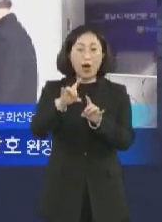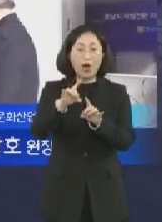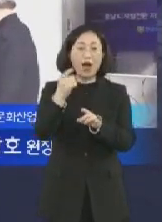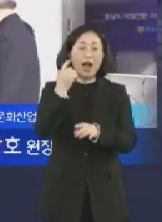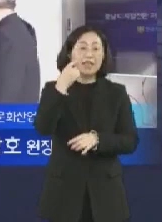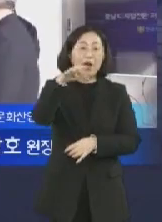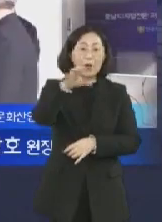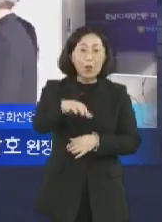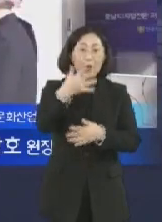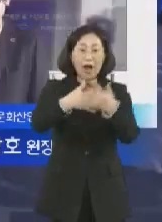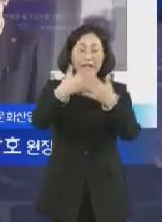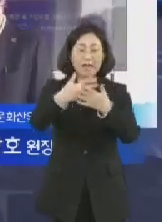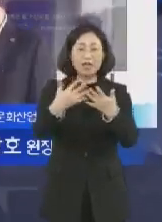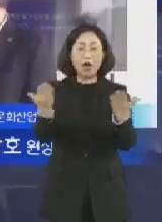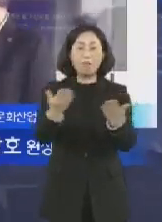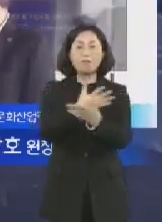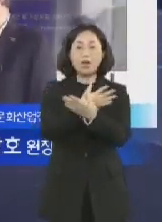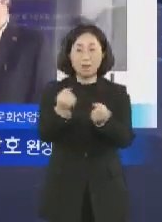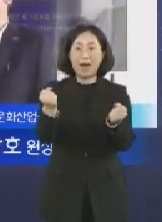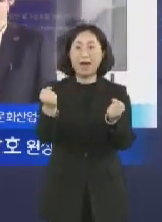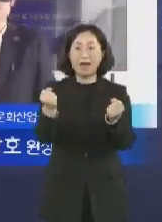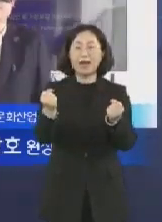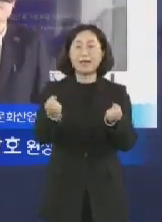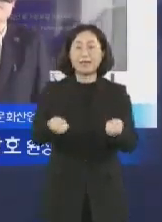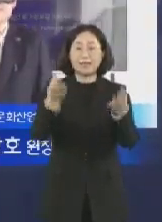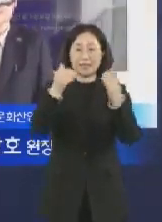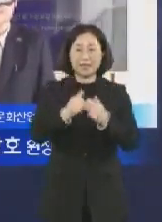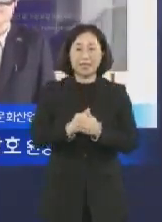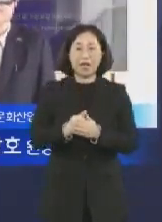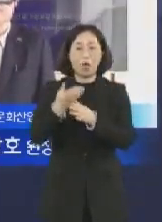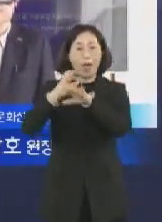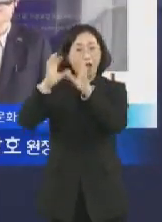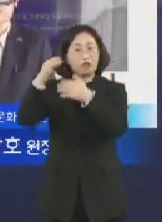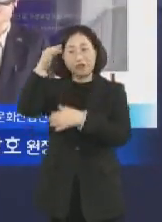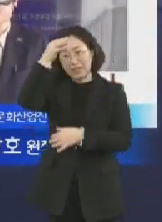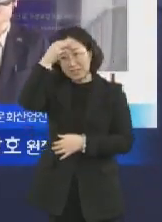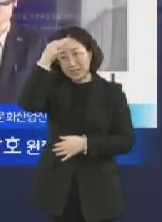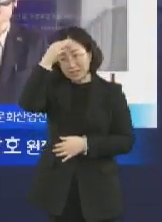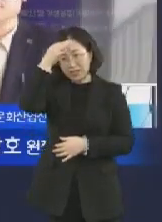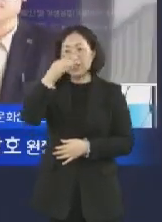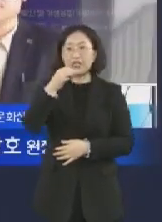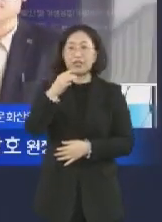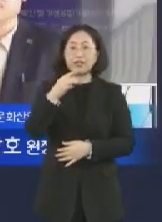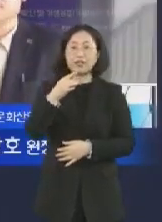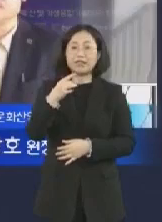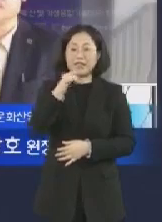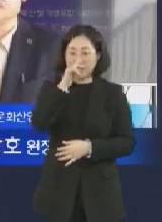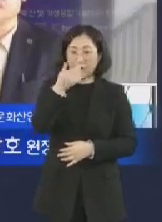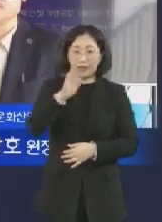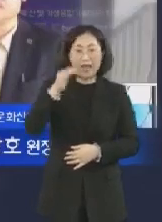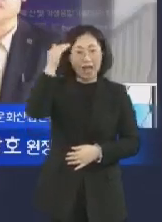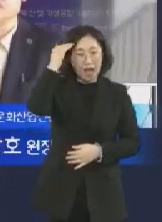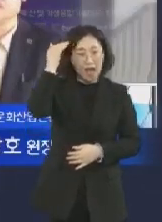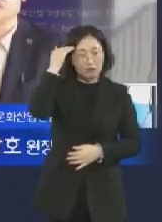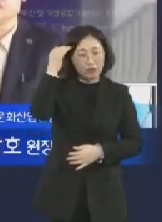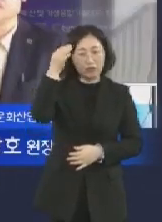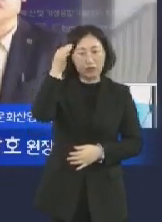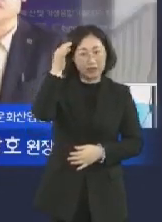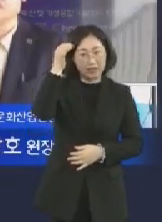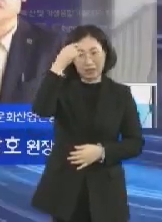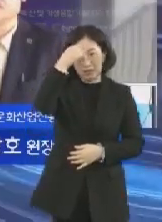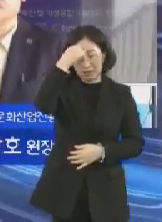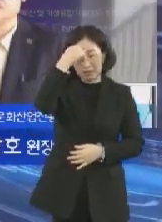업무협약식 입니다 외국 기술에만 의존했던 원격 가상 공간 아바타 활용 기술을 국내 업체가 개발에 성공해